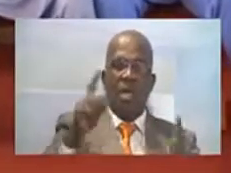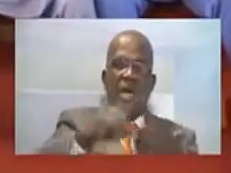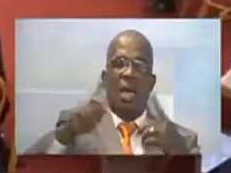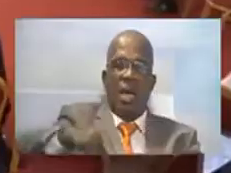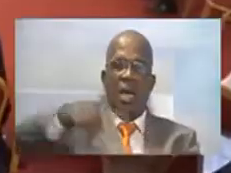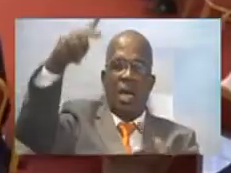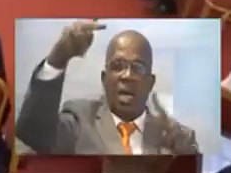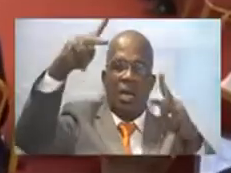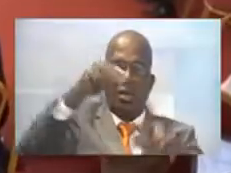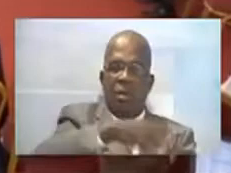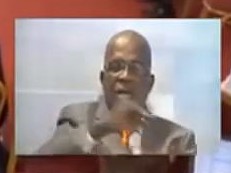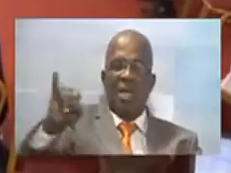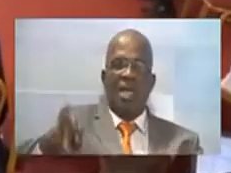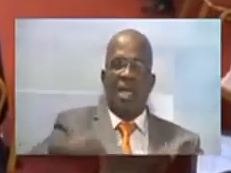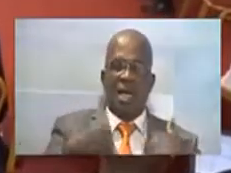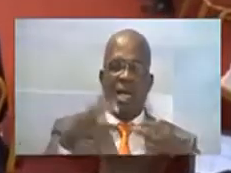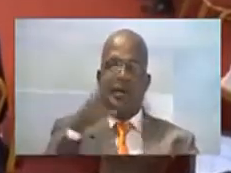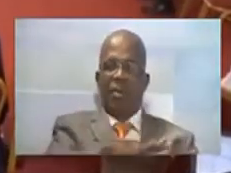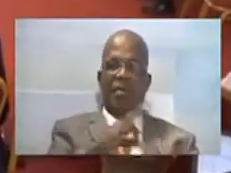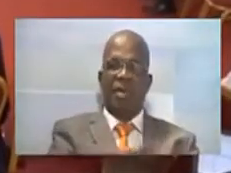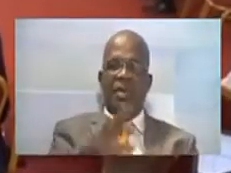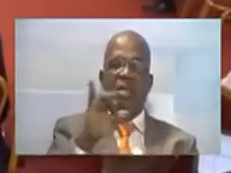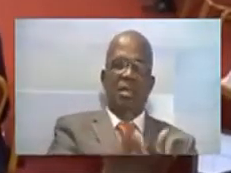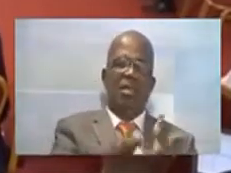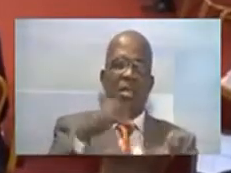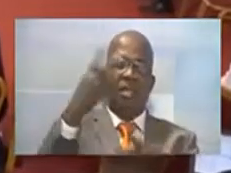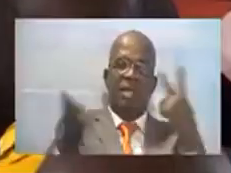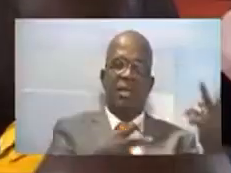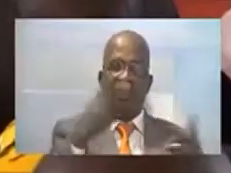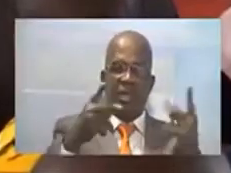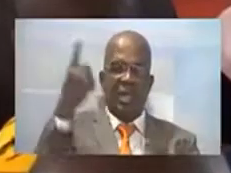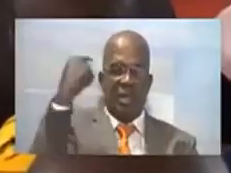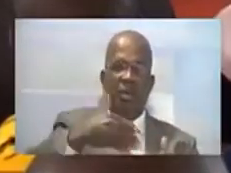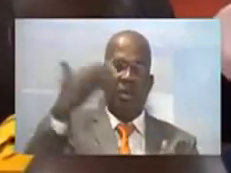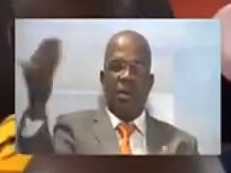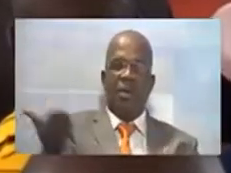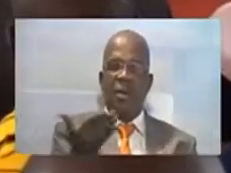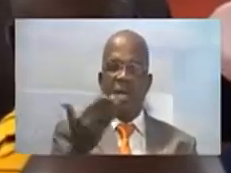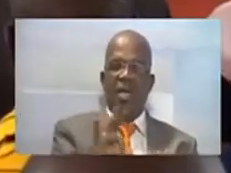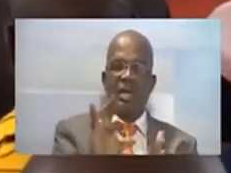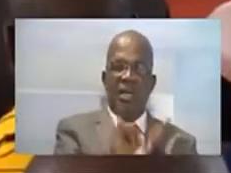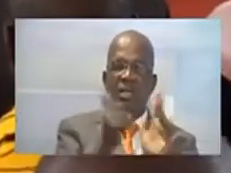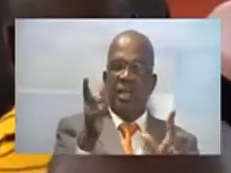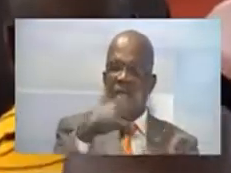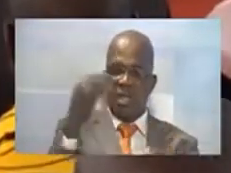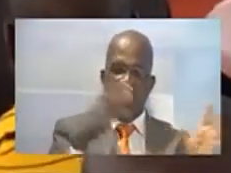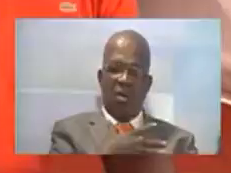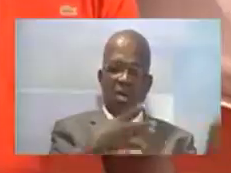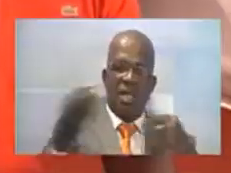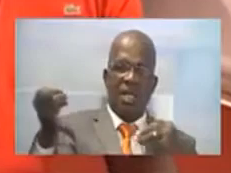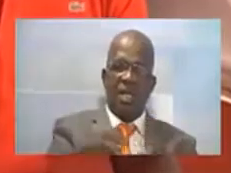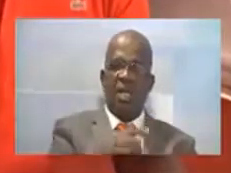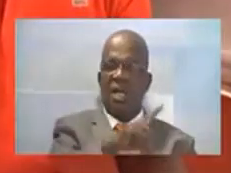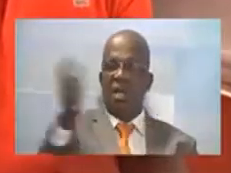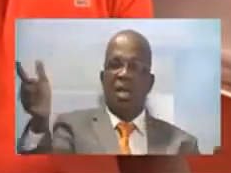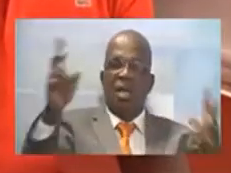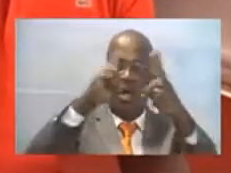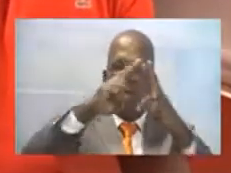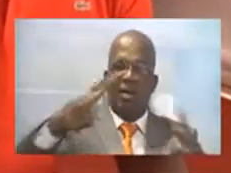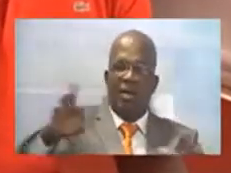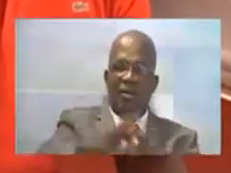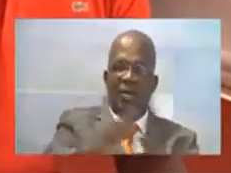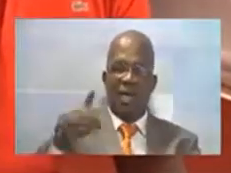amadou gon a profité de ce séjour pour recevoir les démobilisés objectif échanger avec eux pour mieux comprendre